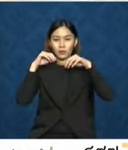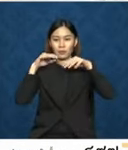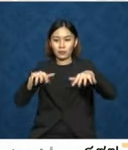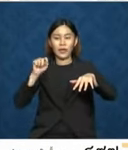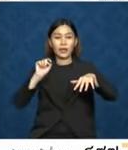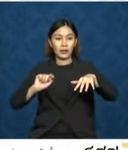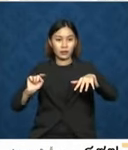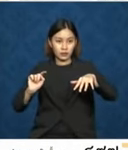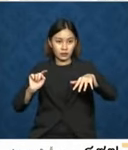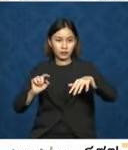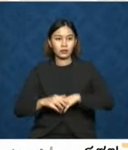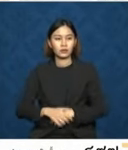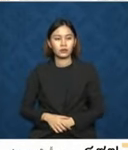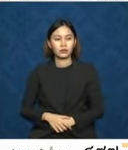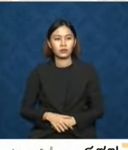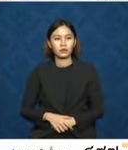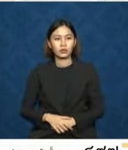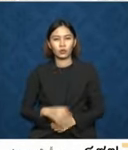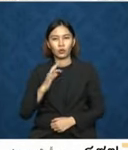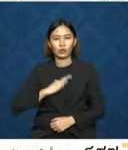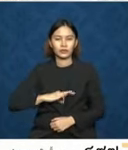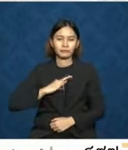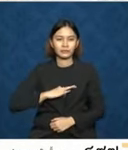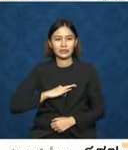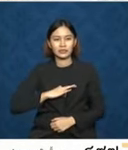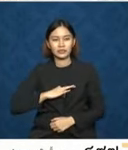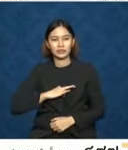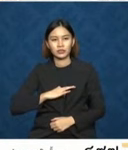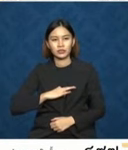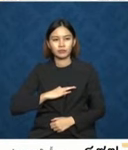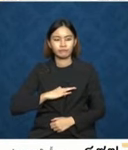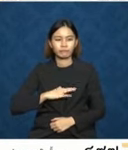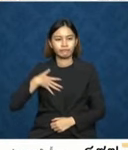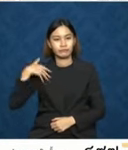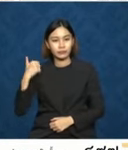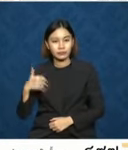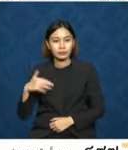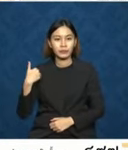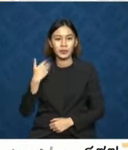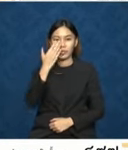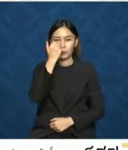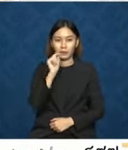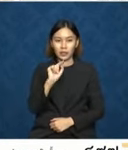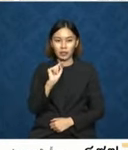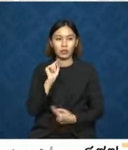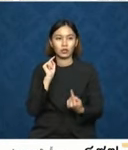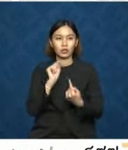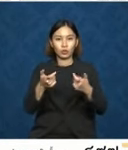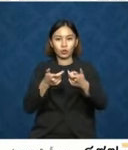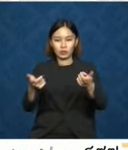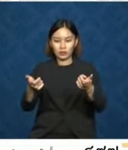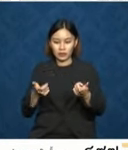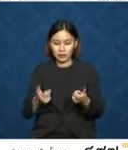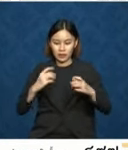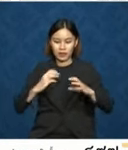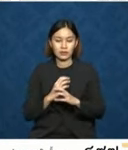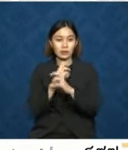ความเอ่อว้าวุ่นอยู่เหมือนกันไม่น้อยเลยทีเดียวนะครับเนื่องจากว่าเอ่อในรายงาน